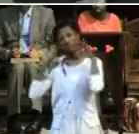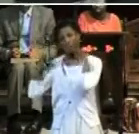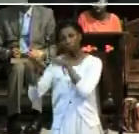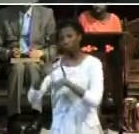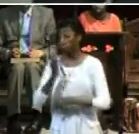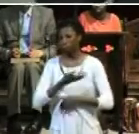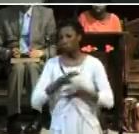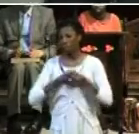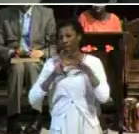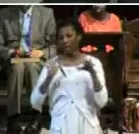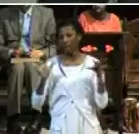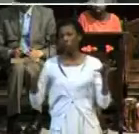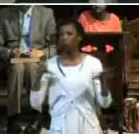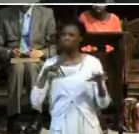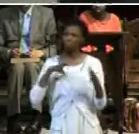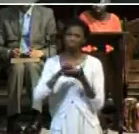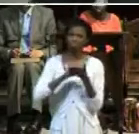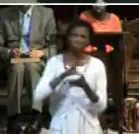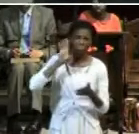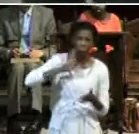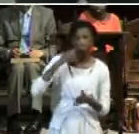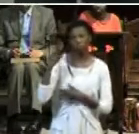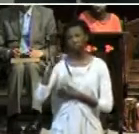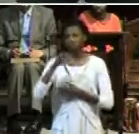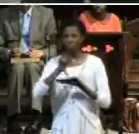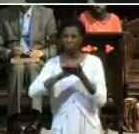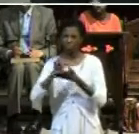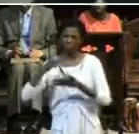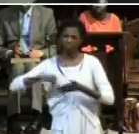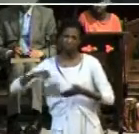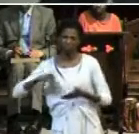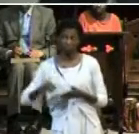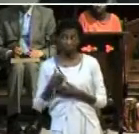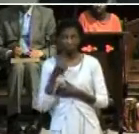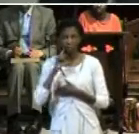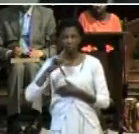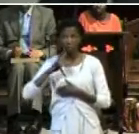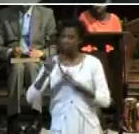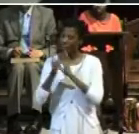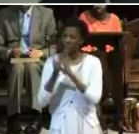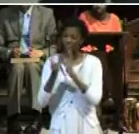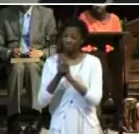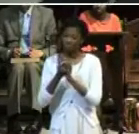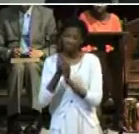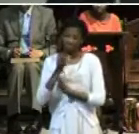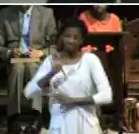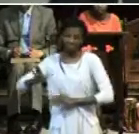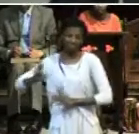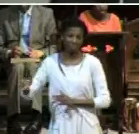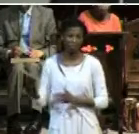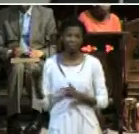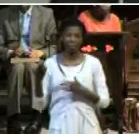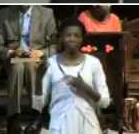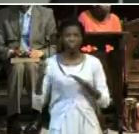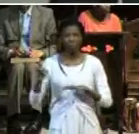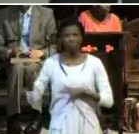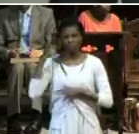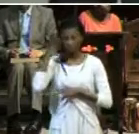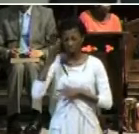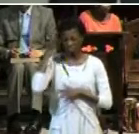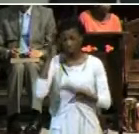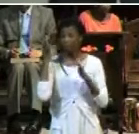Je crois que dans toute, dans toute fonction de responsabilité, on reçoit ce genre de choses. Il est inquiet de la